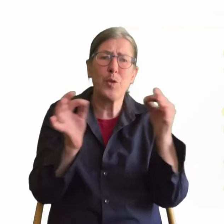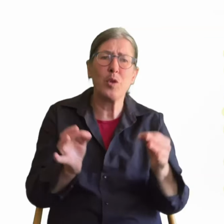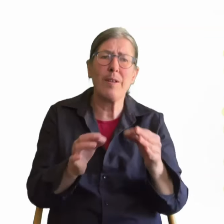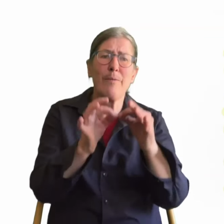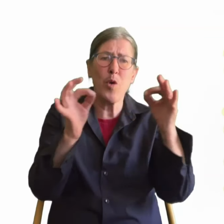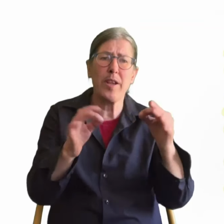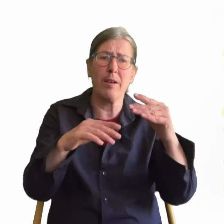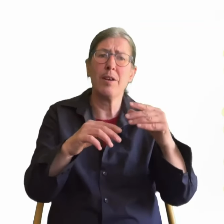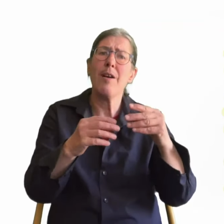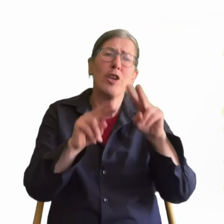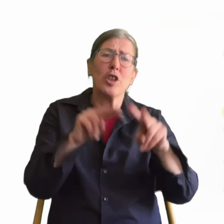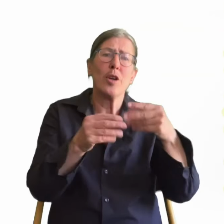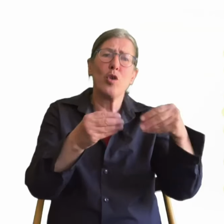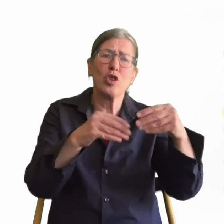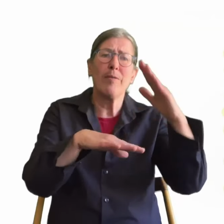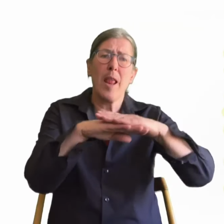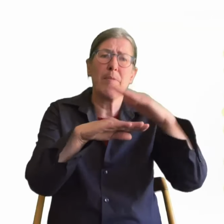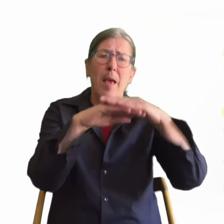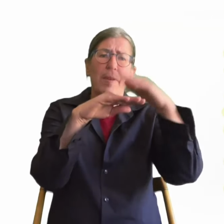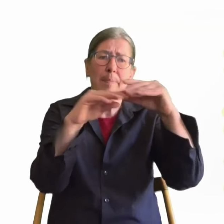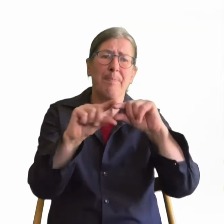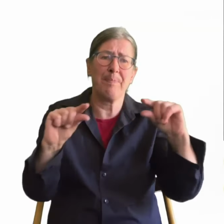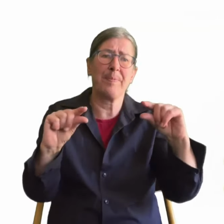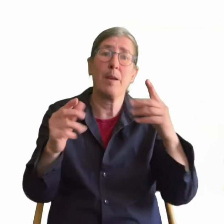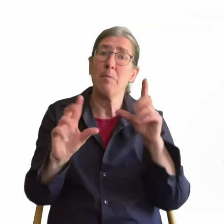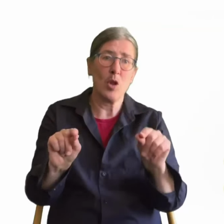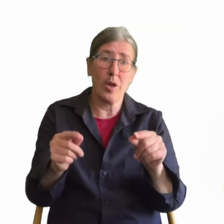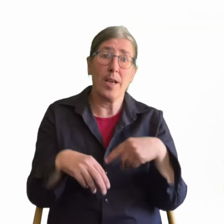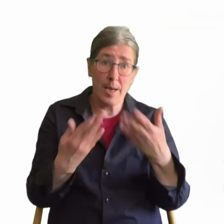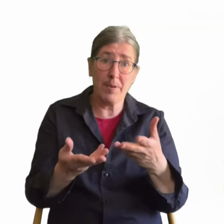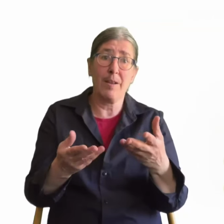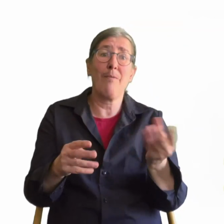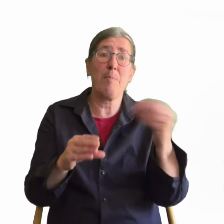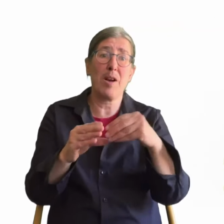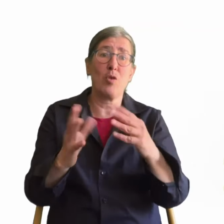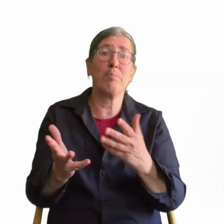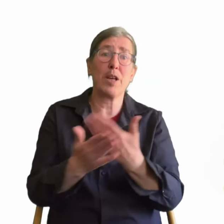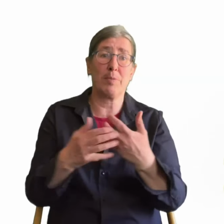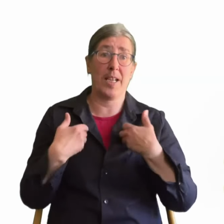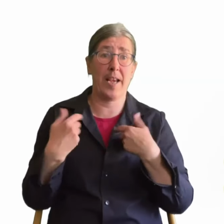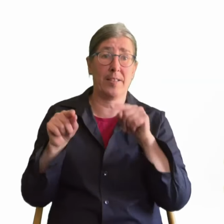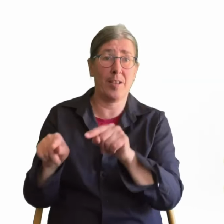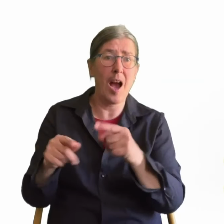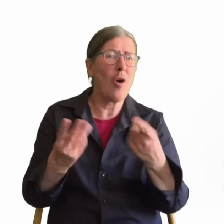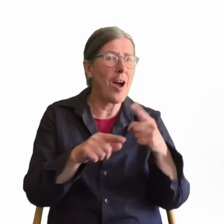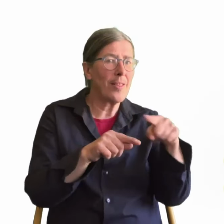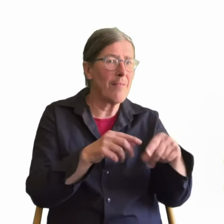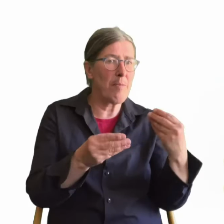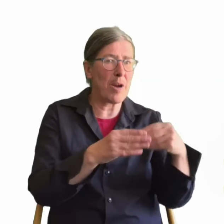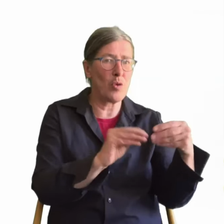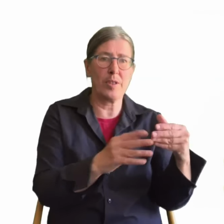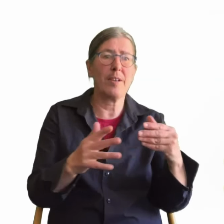aus unterschiedlichen Kunststoffen übereinander geklebt sind. Also es gibt Verpackungen, zum Beispiel Käseverpackungen und auch